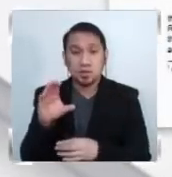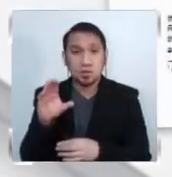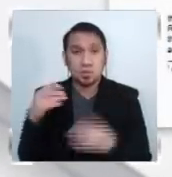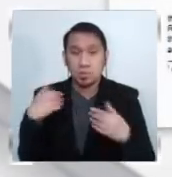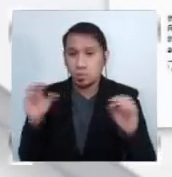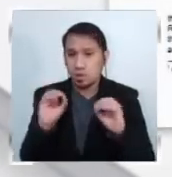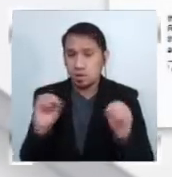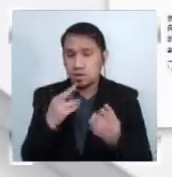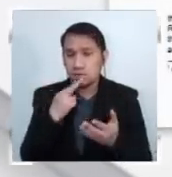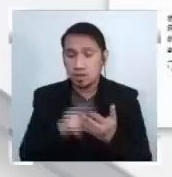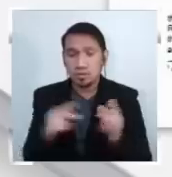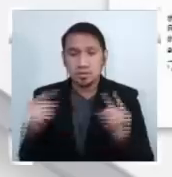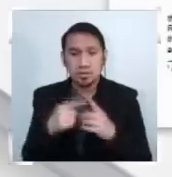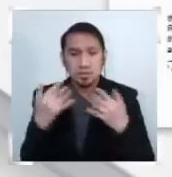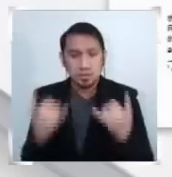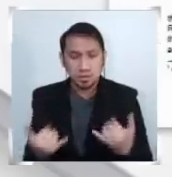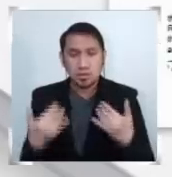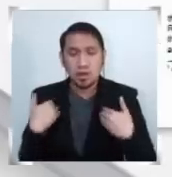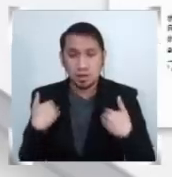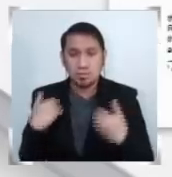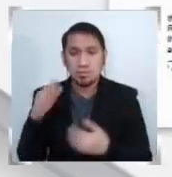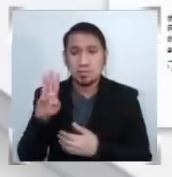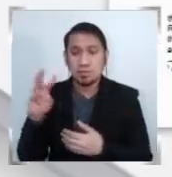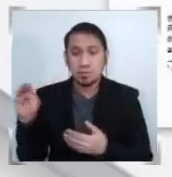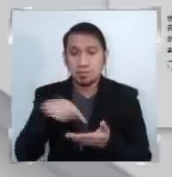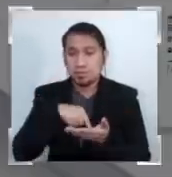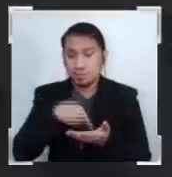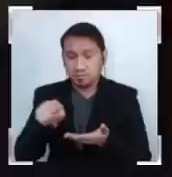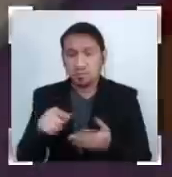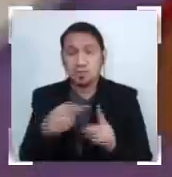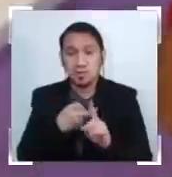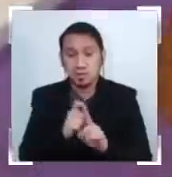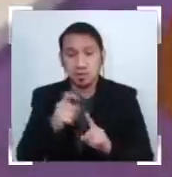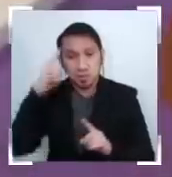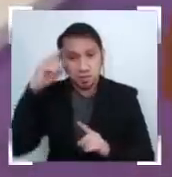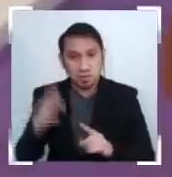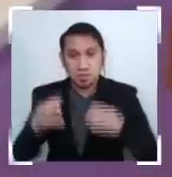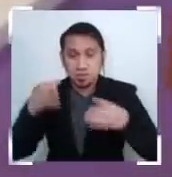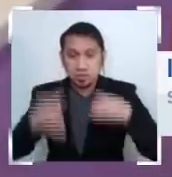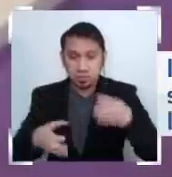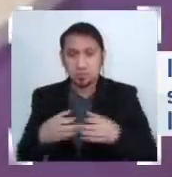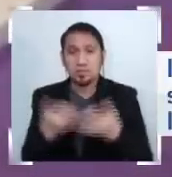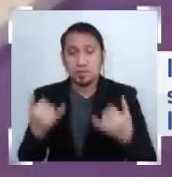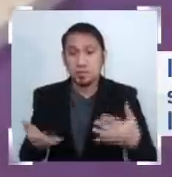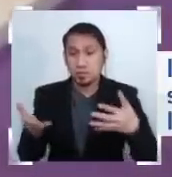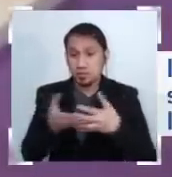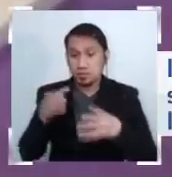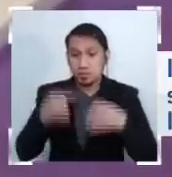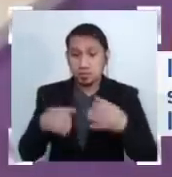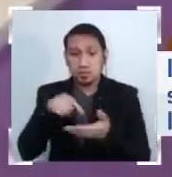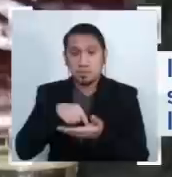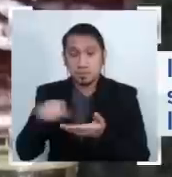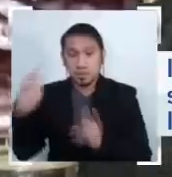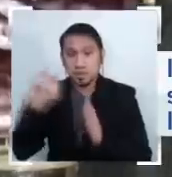record hanggang ngayon na nakapagbayad na si Marcos alinsunod sa desisyon ng korte. Sa hatol kay Marcos, pinagbabayad siya ng mga buwis na